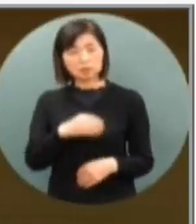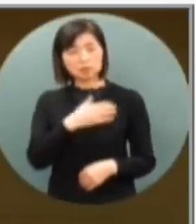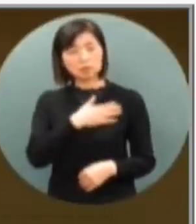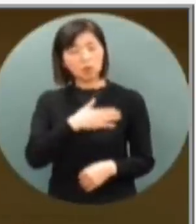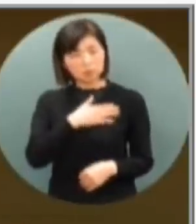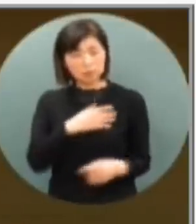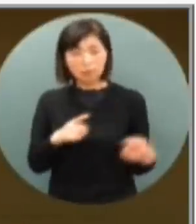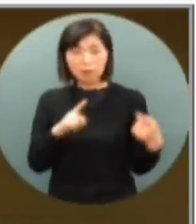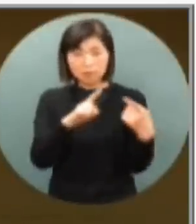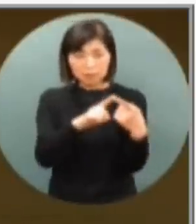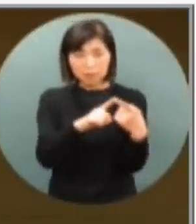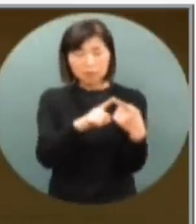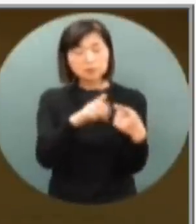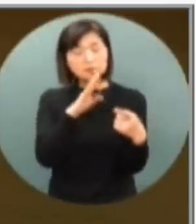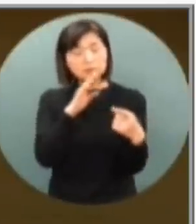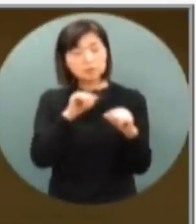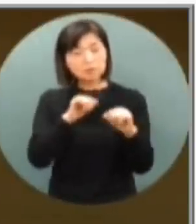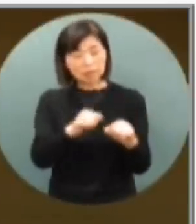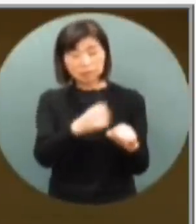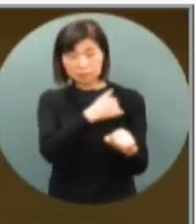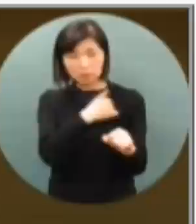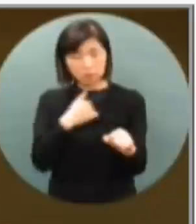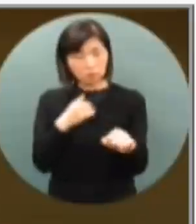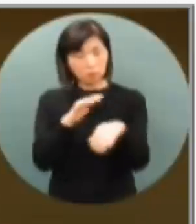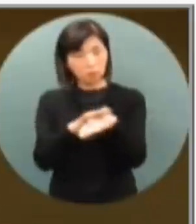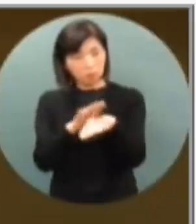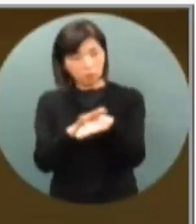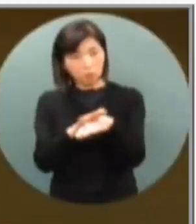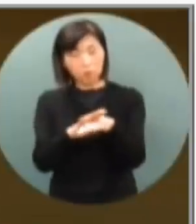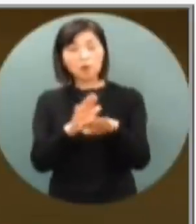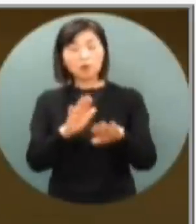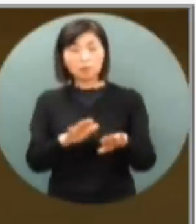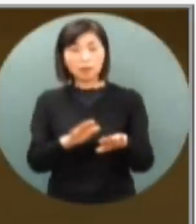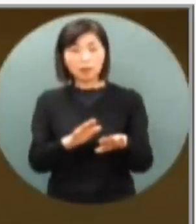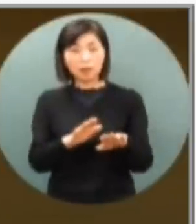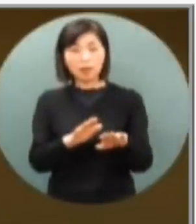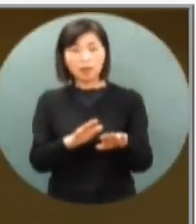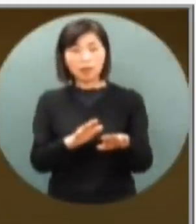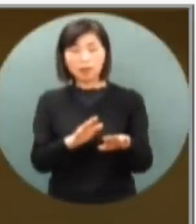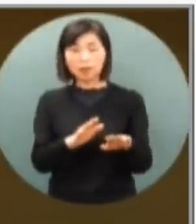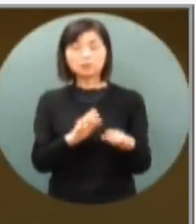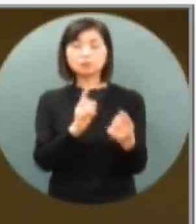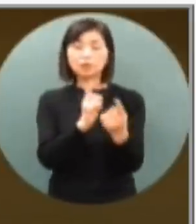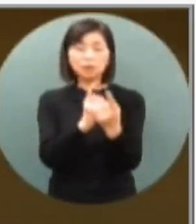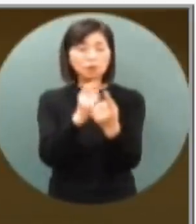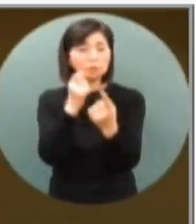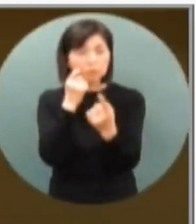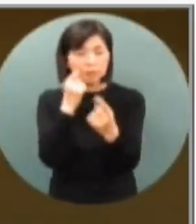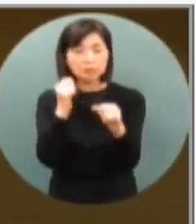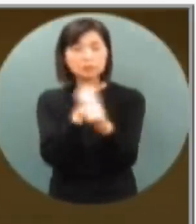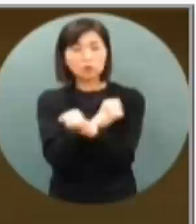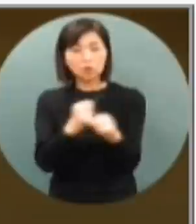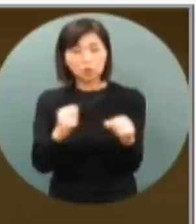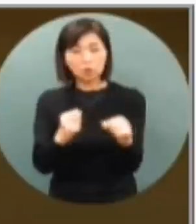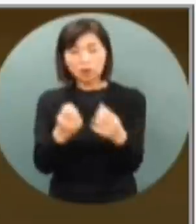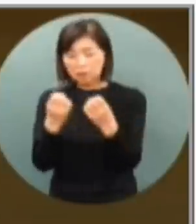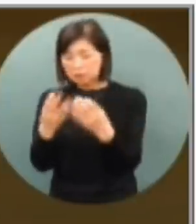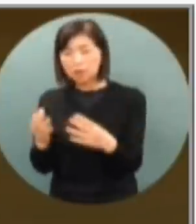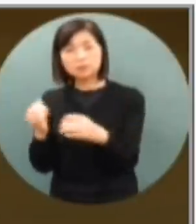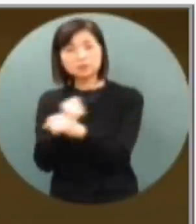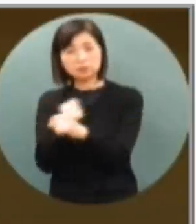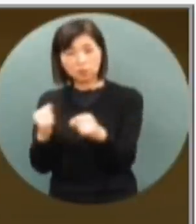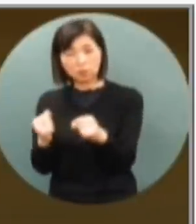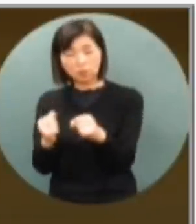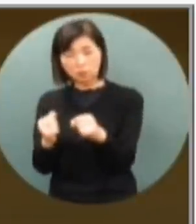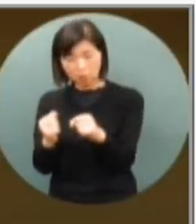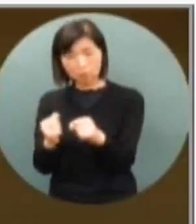の事業で対応できていない、もっと新たな事業がありましたらしっかりとご要望を受け止めて実現に向けて対応してまいりたい